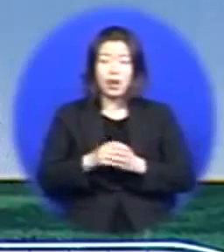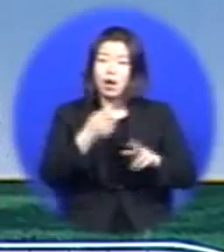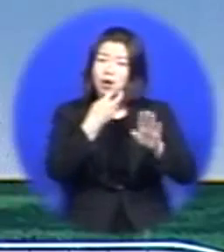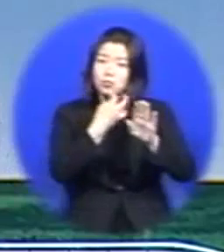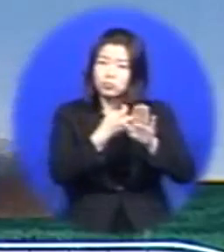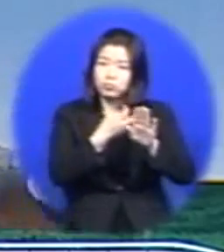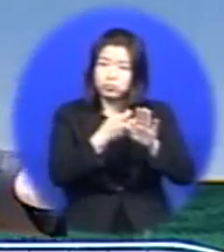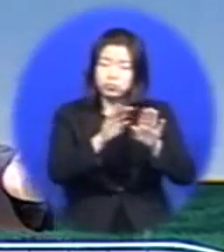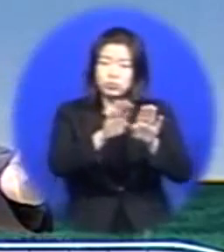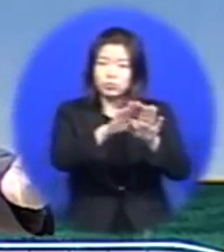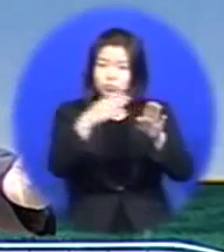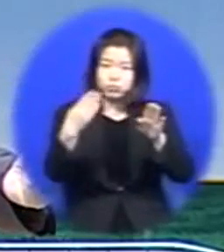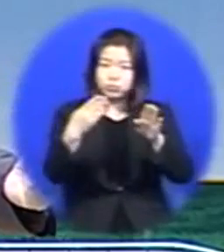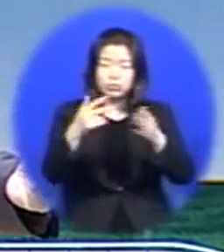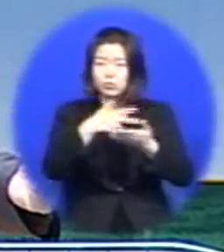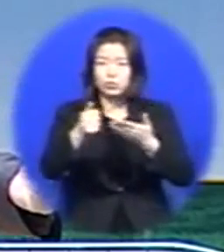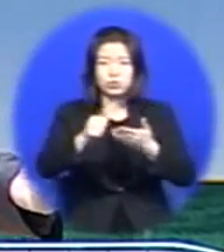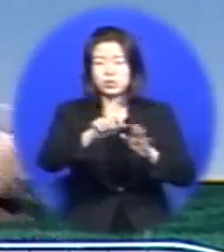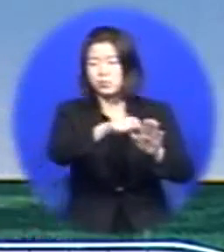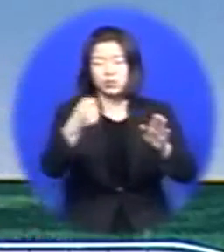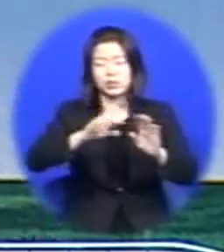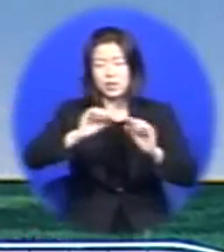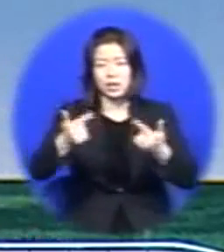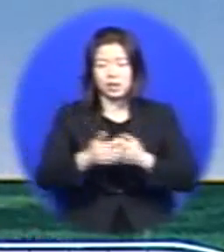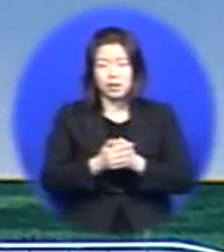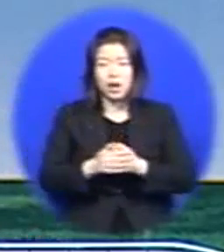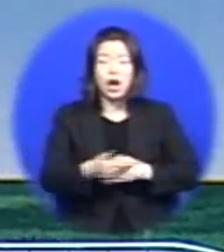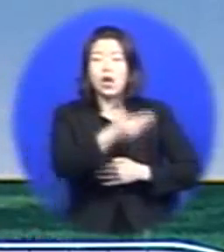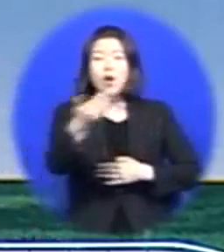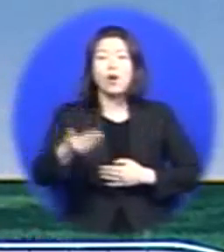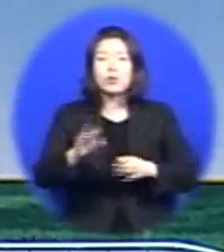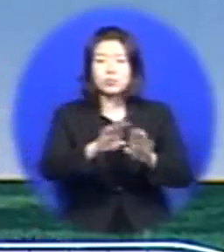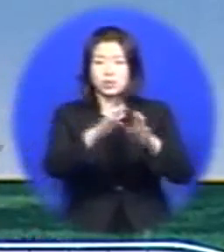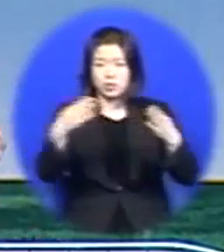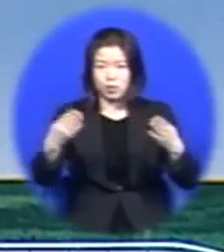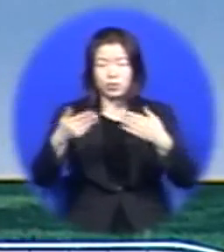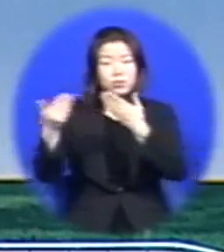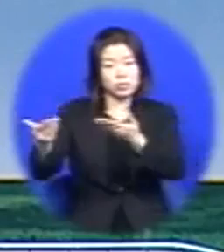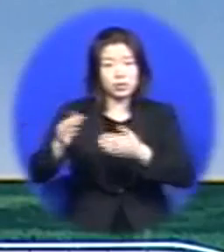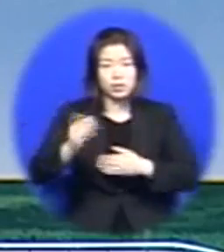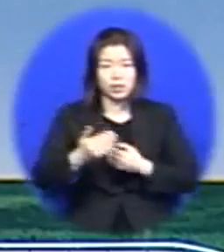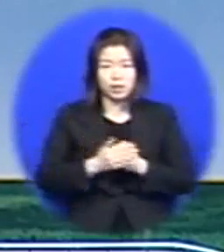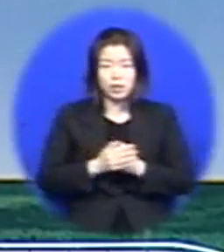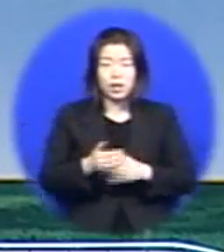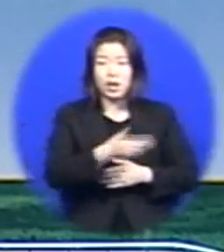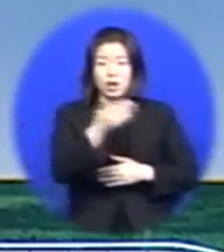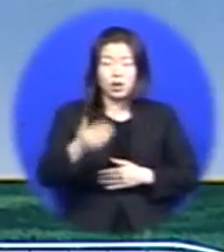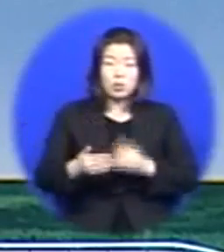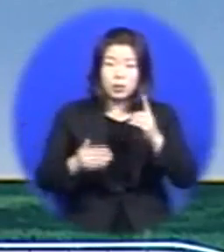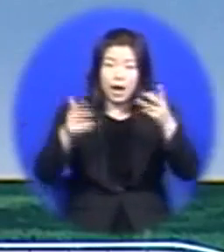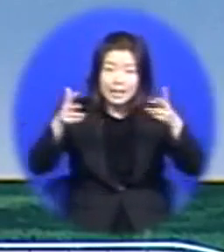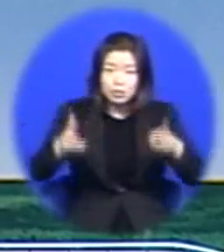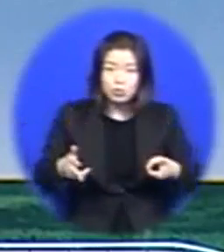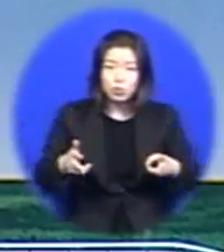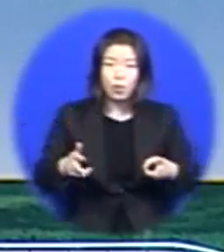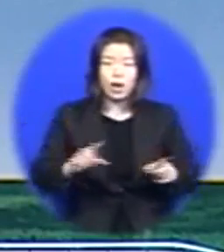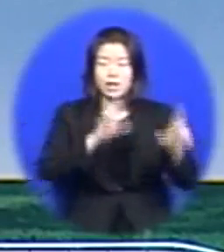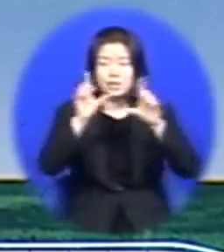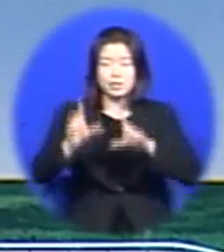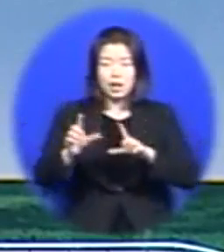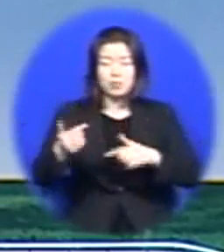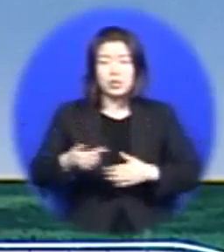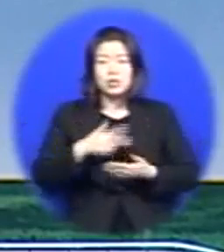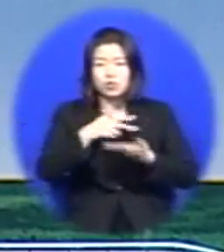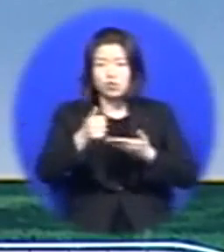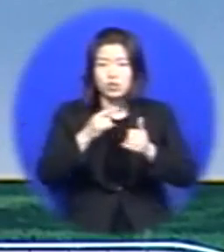문은 주님이 열어주시지 않아요. 여러분이 여는 거예요. 여러분의 한 주간 동안의 삶이 주님께